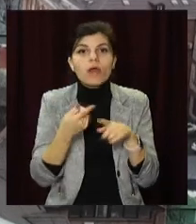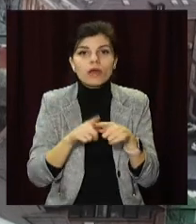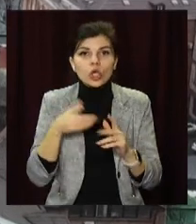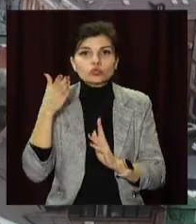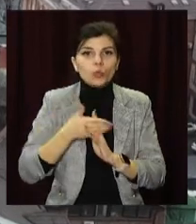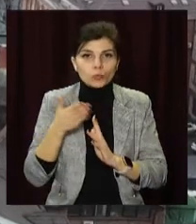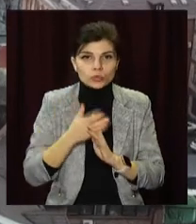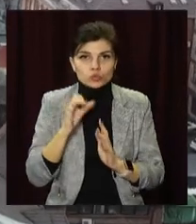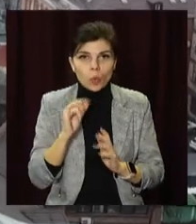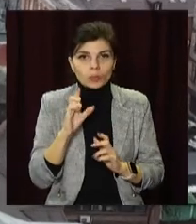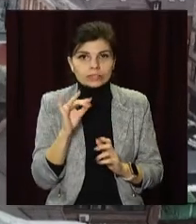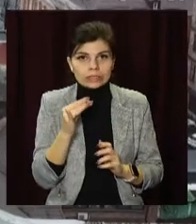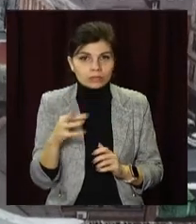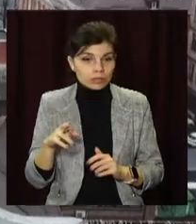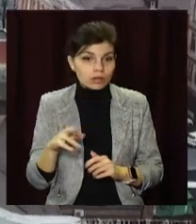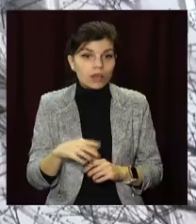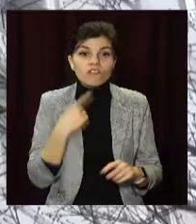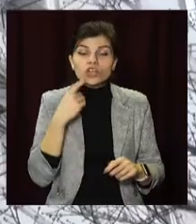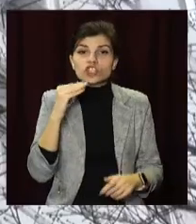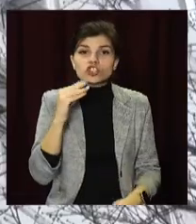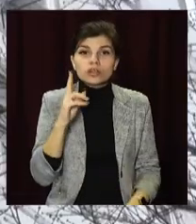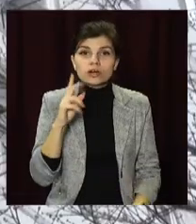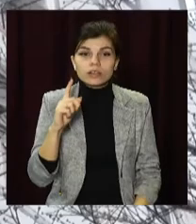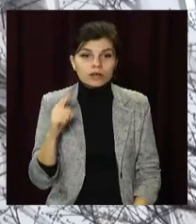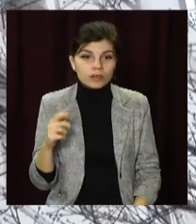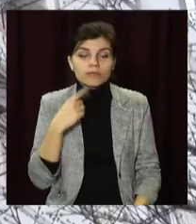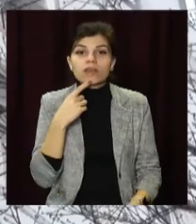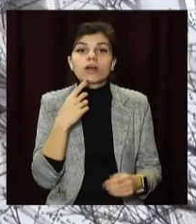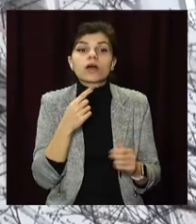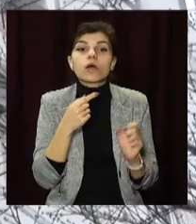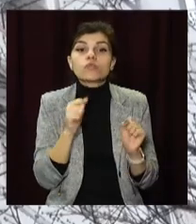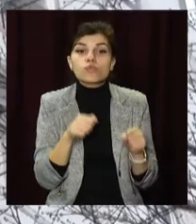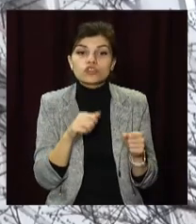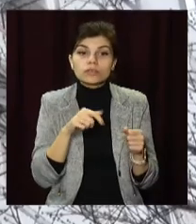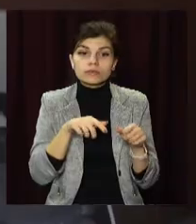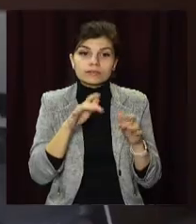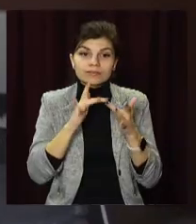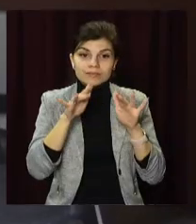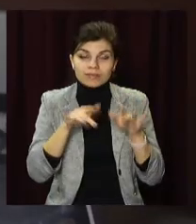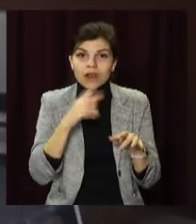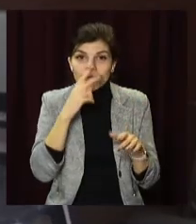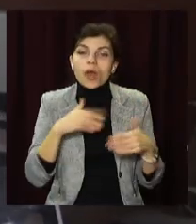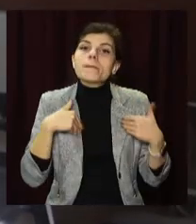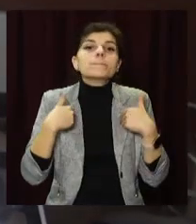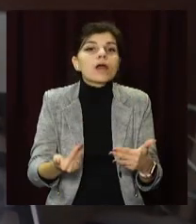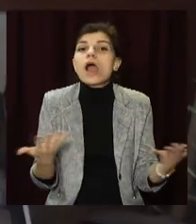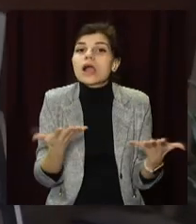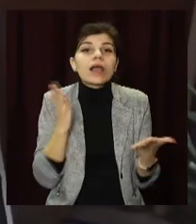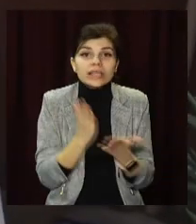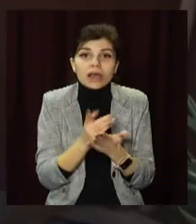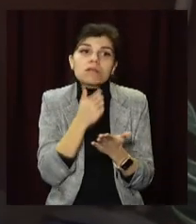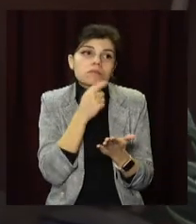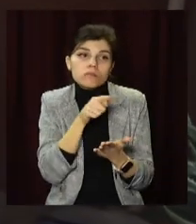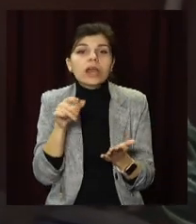в обласному департаменті ЖКГ радять зайти на сайт національного регулятора, подивитися всі пропозиції та обрати саме